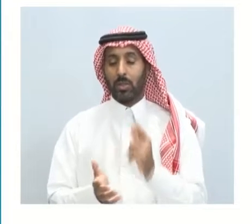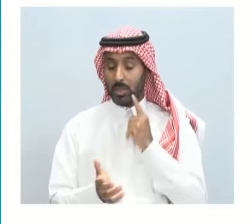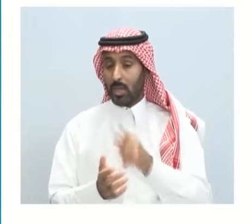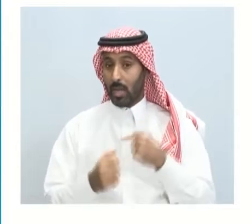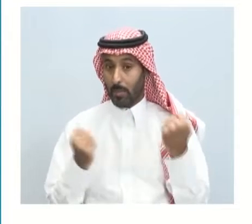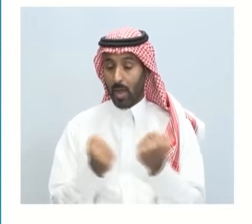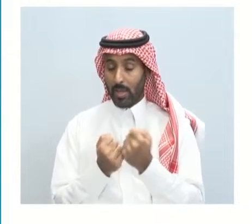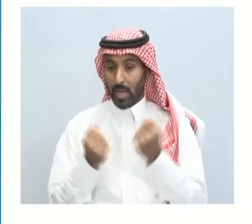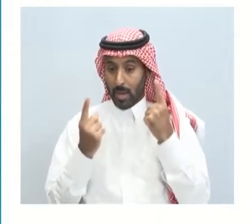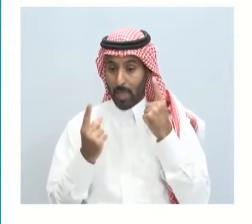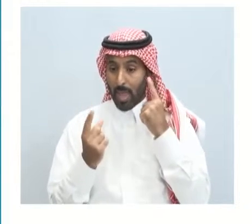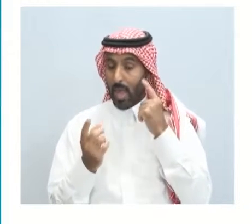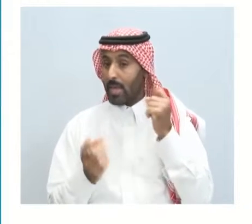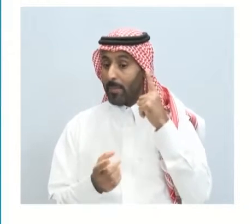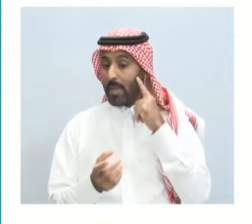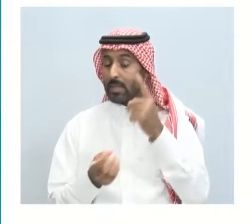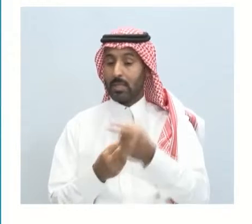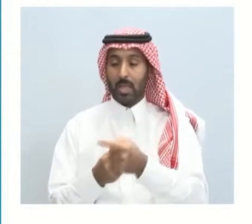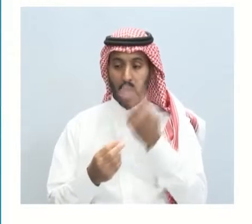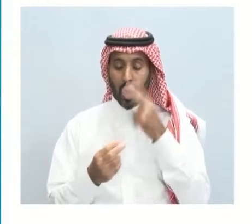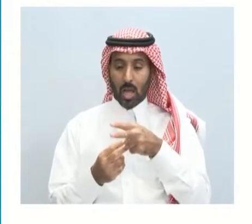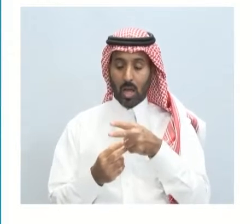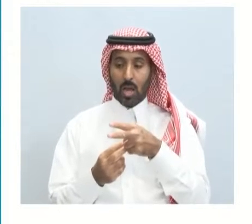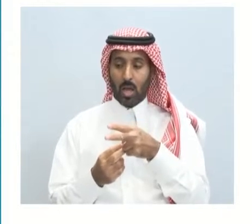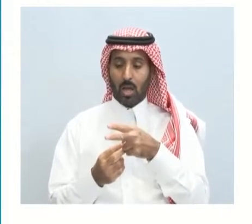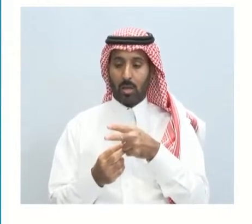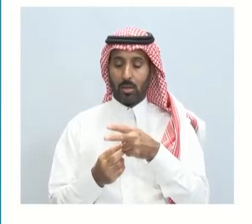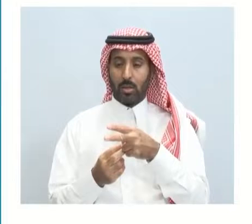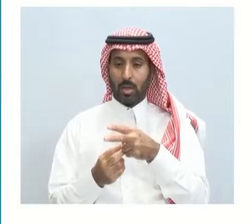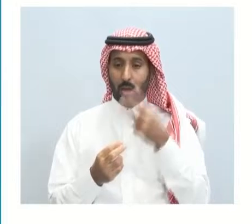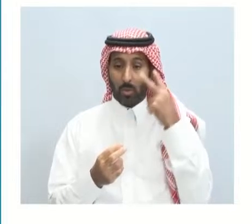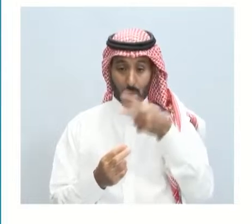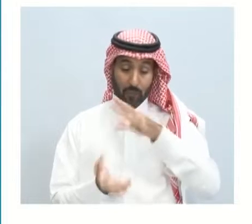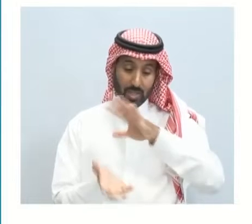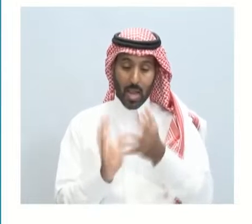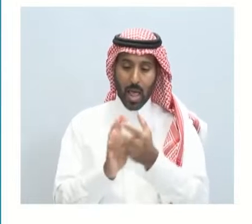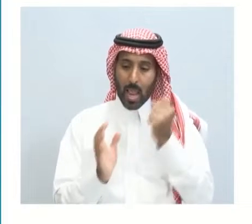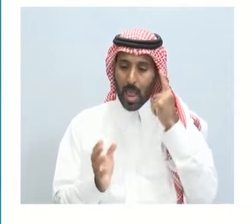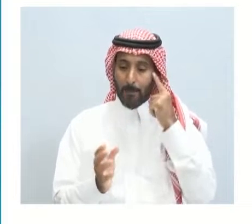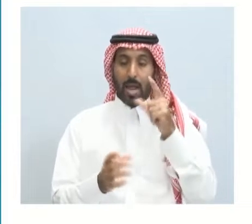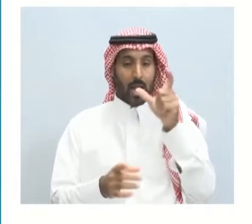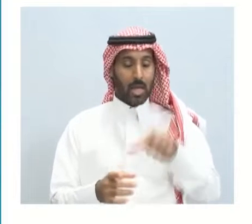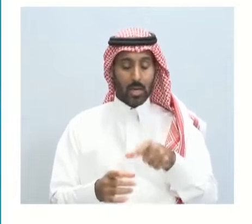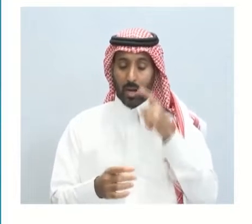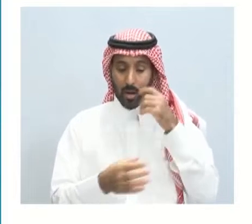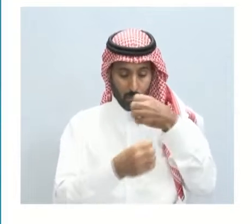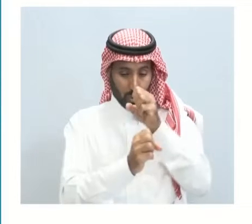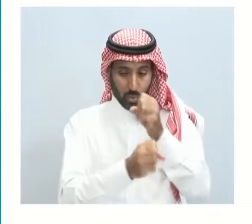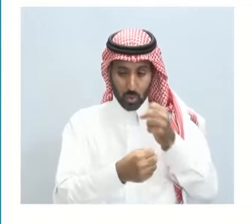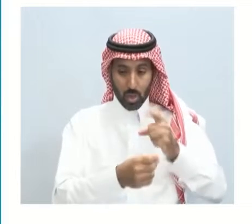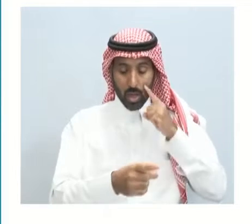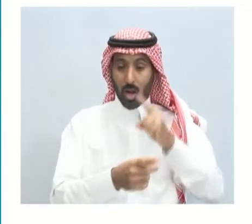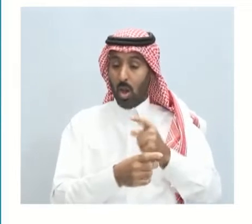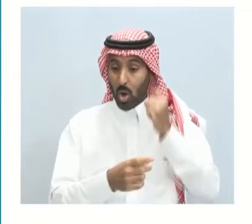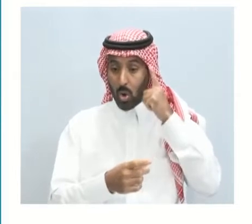المهارات العلميه عند استقصاء العالم من حولنا ويستخدم العلماء في المختبرات الادوات